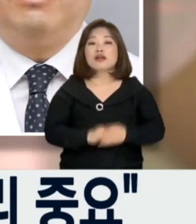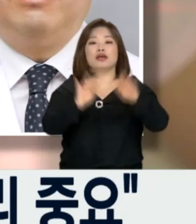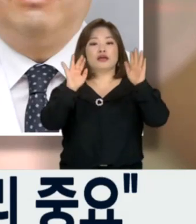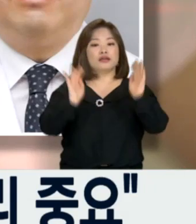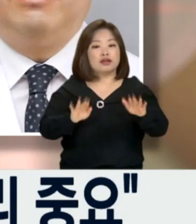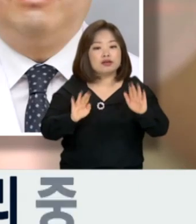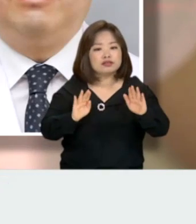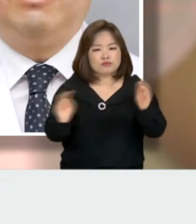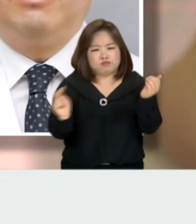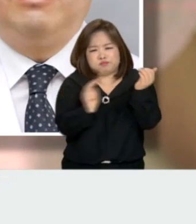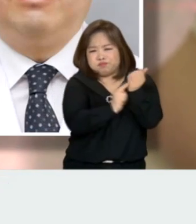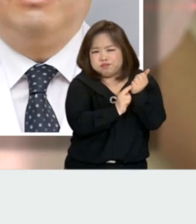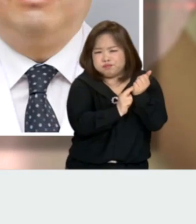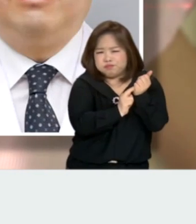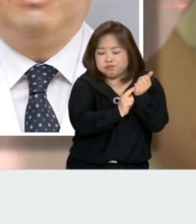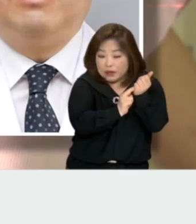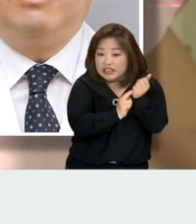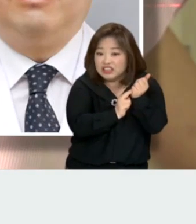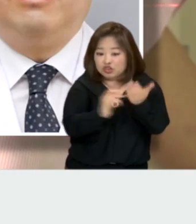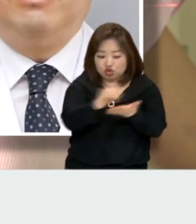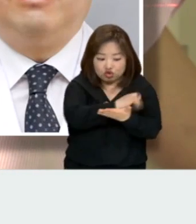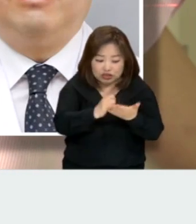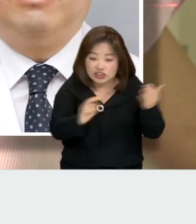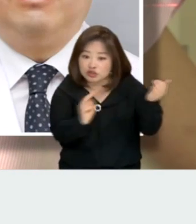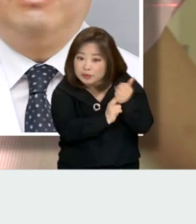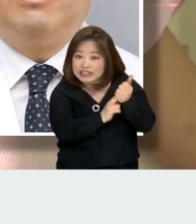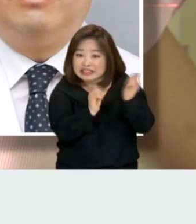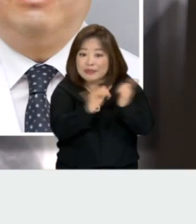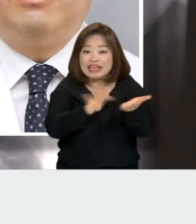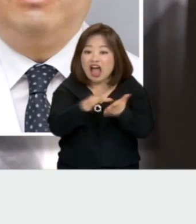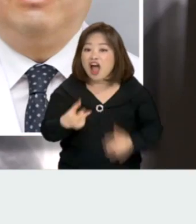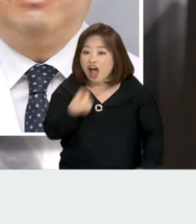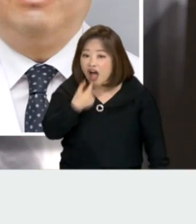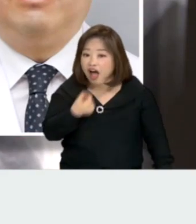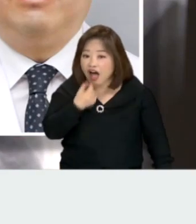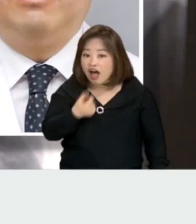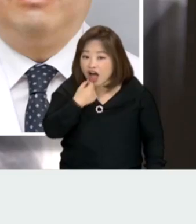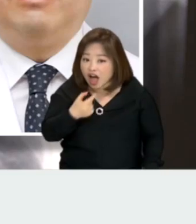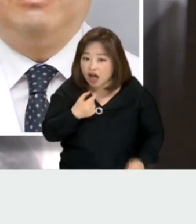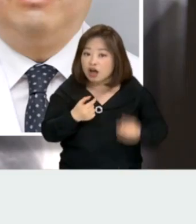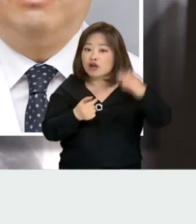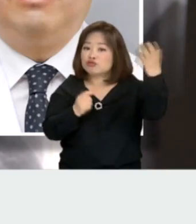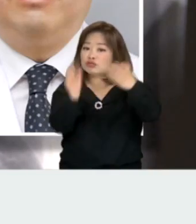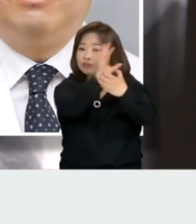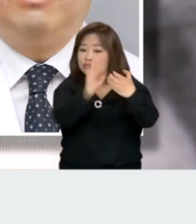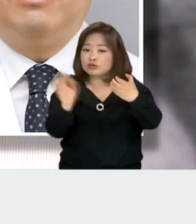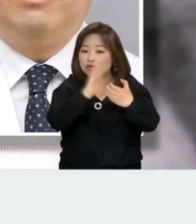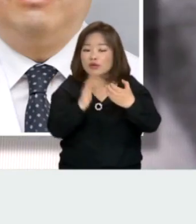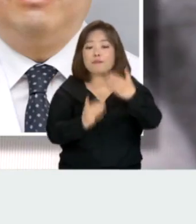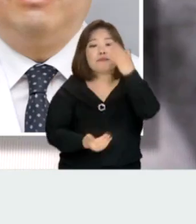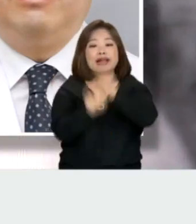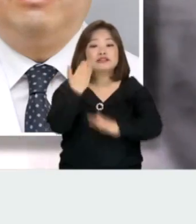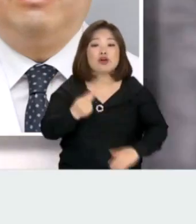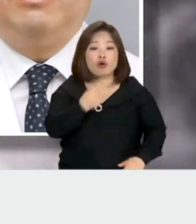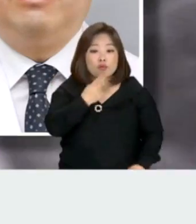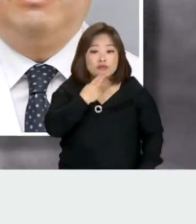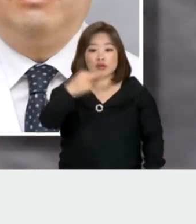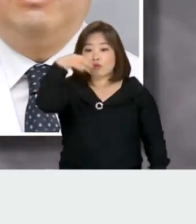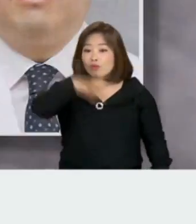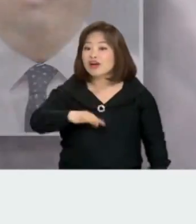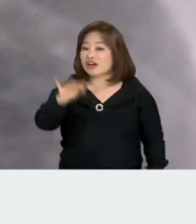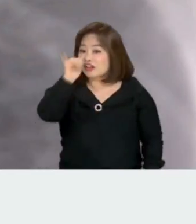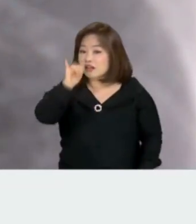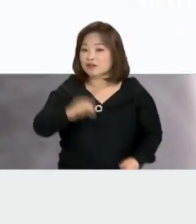결핵 환자에게 적극적으로 선제적으로 약을 먹이면 그중에 90%는 발병을 하지 않게 되는 그런 효과를 갖기